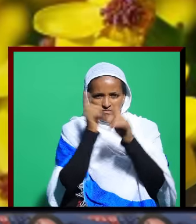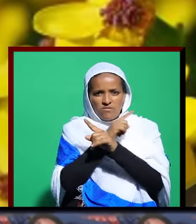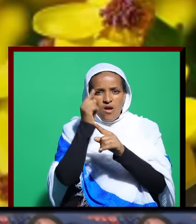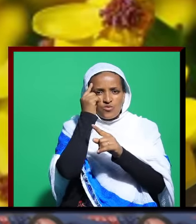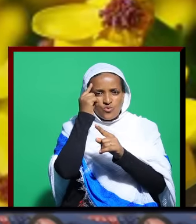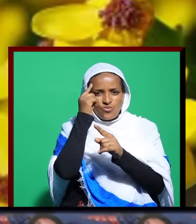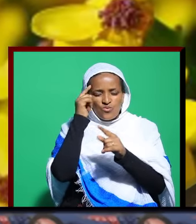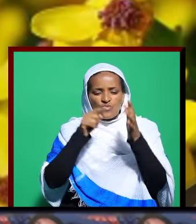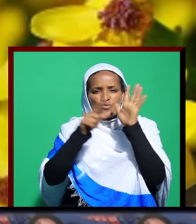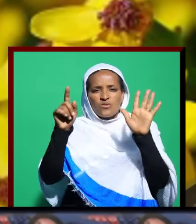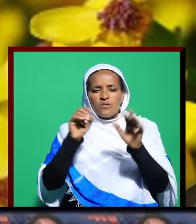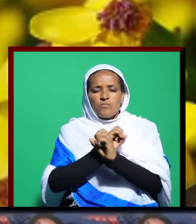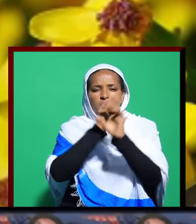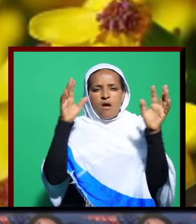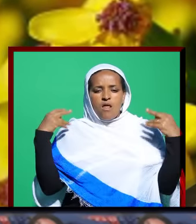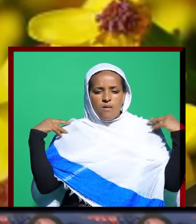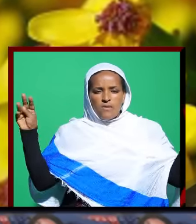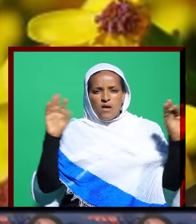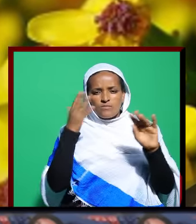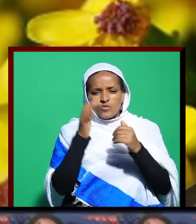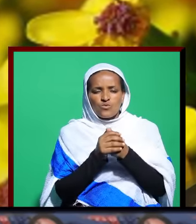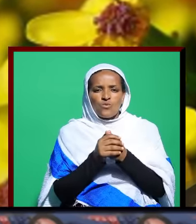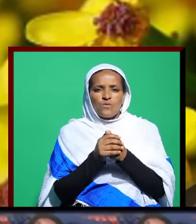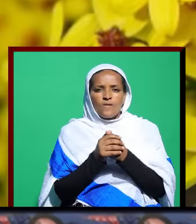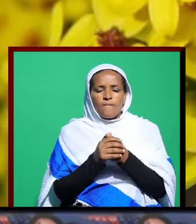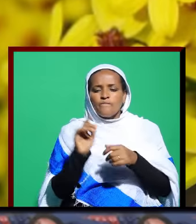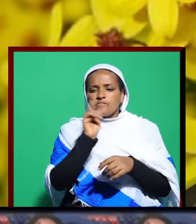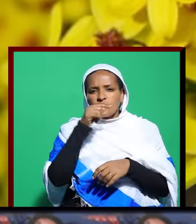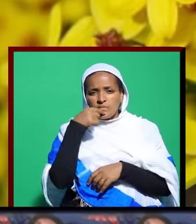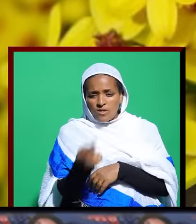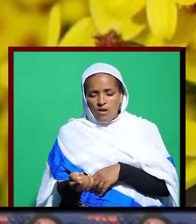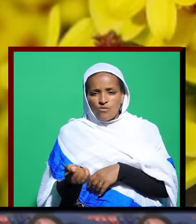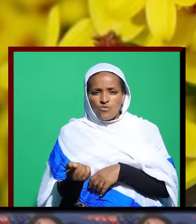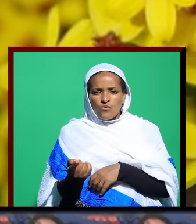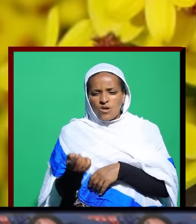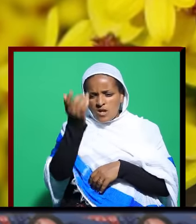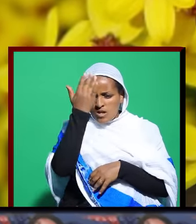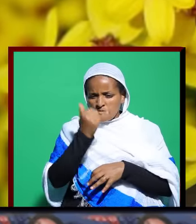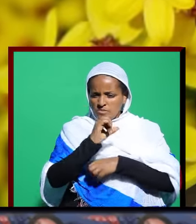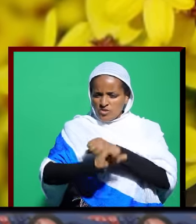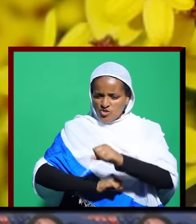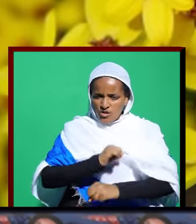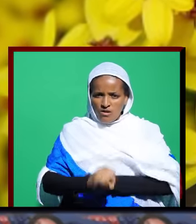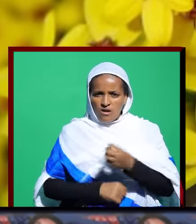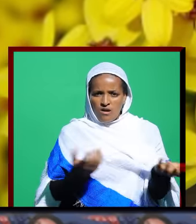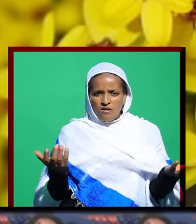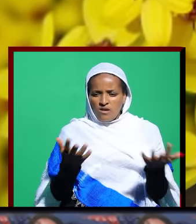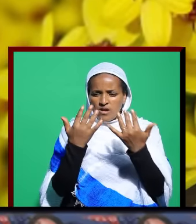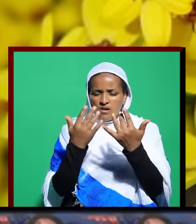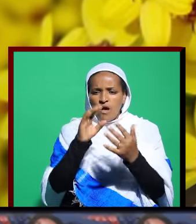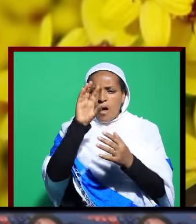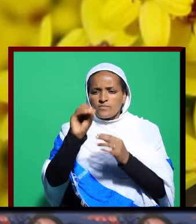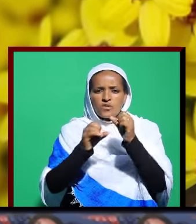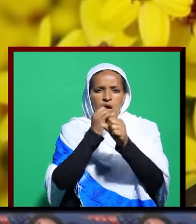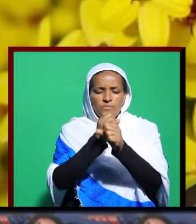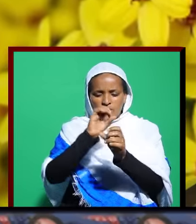አስቦ ተገለጠለትና የብርሃን መልአክ መስሎ ማለት ነው ተገለጠለትና ምን አለው? ለምን